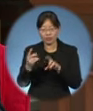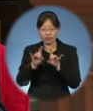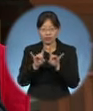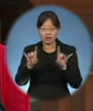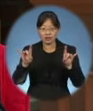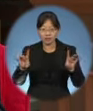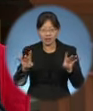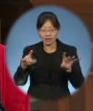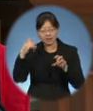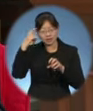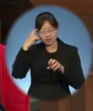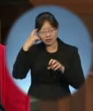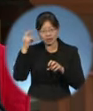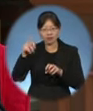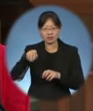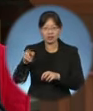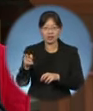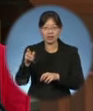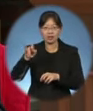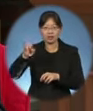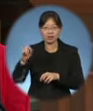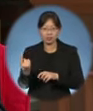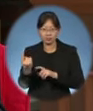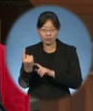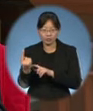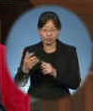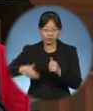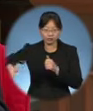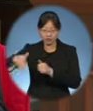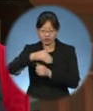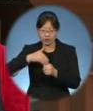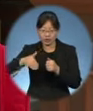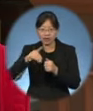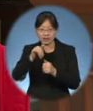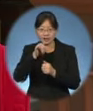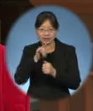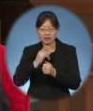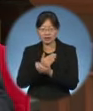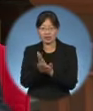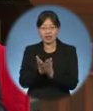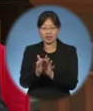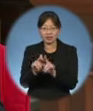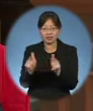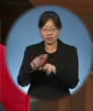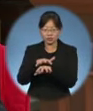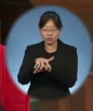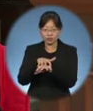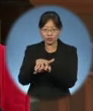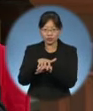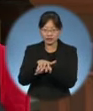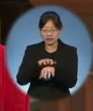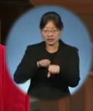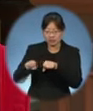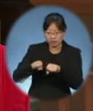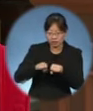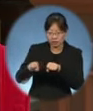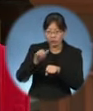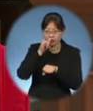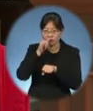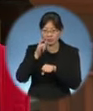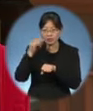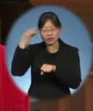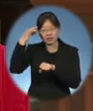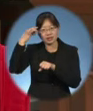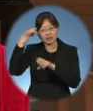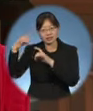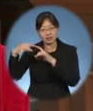각각의 신경세포들이나 신경세포를 둘러싸고 있는 다양한 조직들의 상호작용 또 신경세포